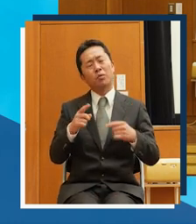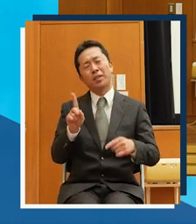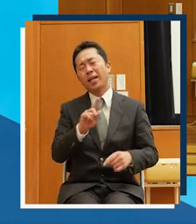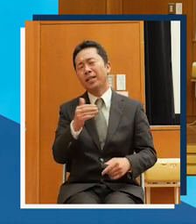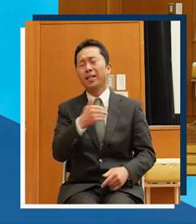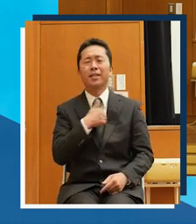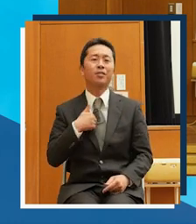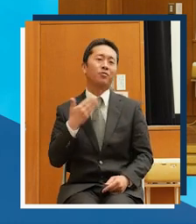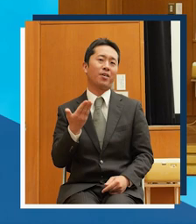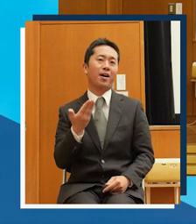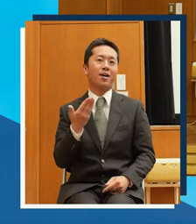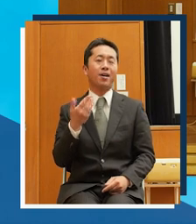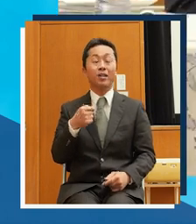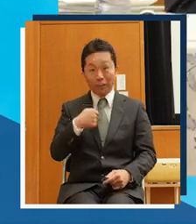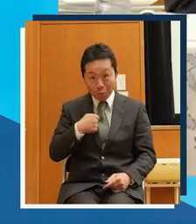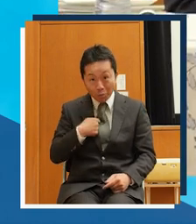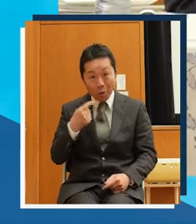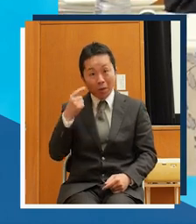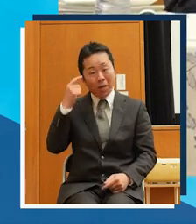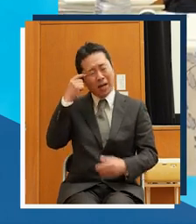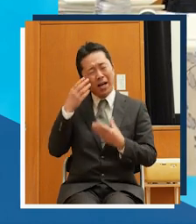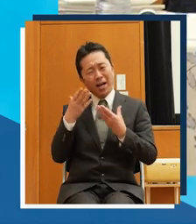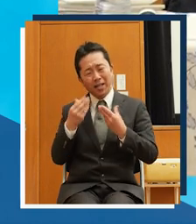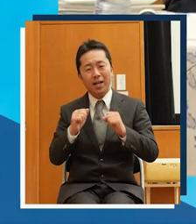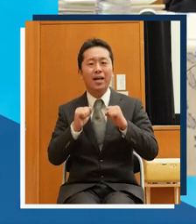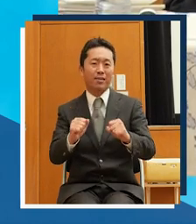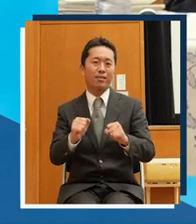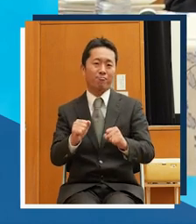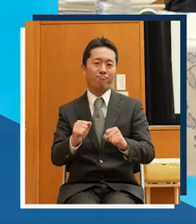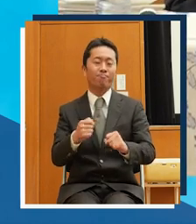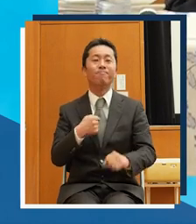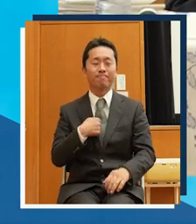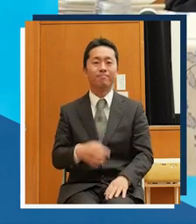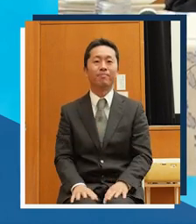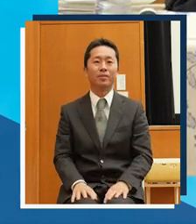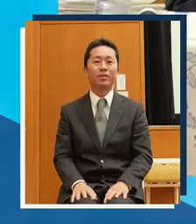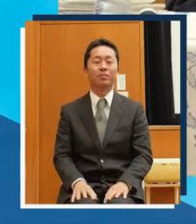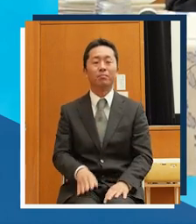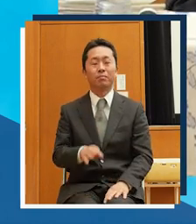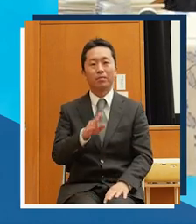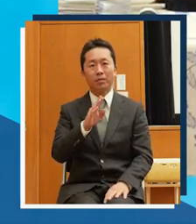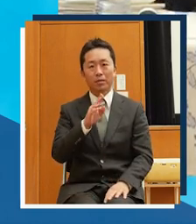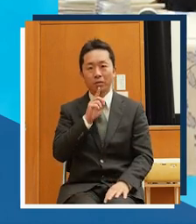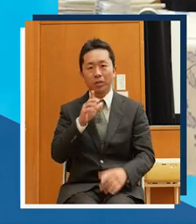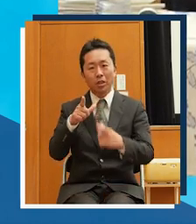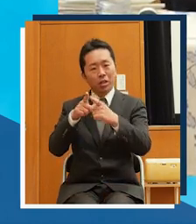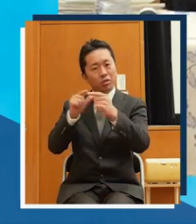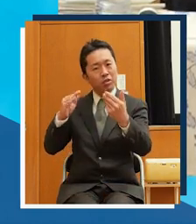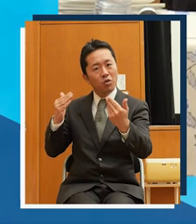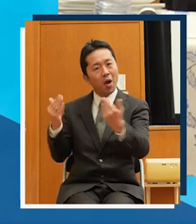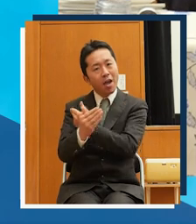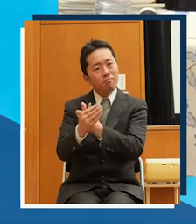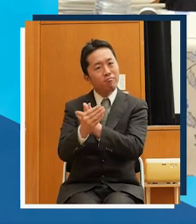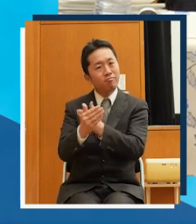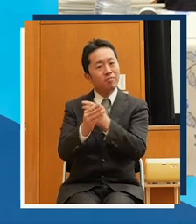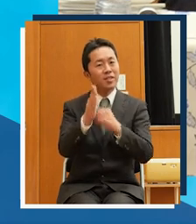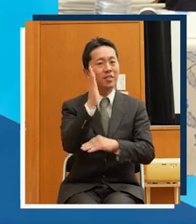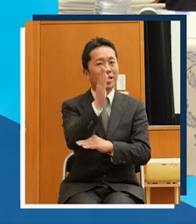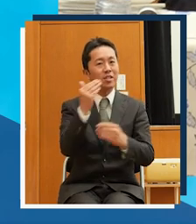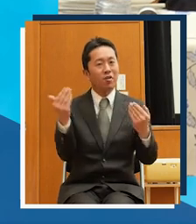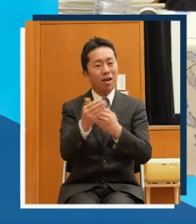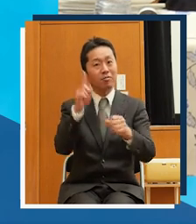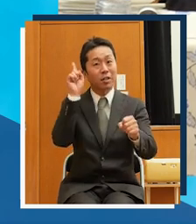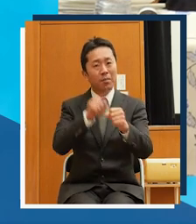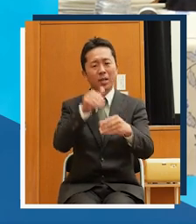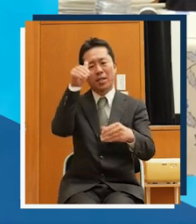のかなっていうのを思考錯誤しながら小さいことをずっとやってるんですけどもう本当に国を変える政治を変えるには選挙に行かないといけ